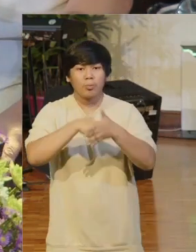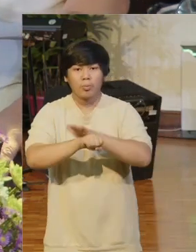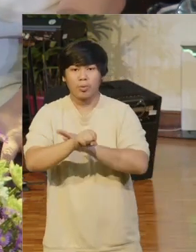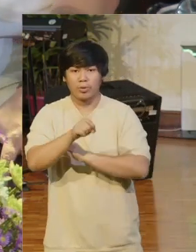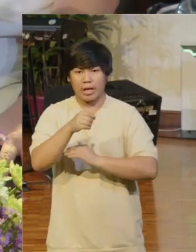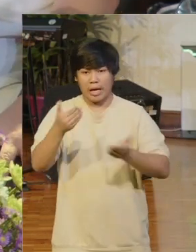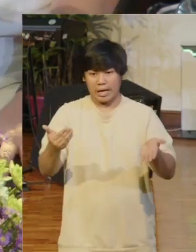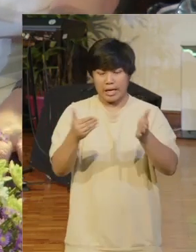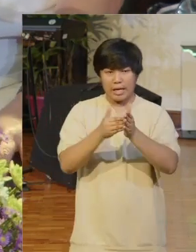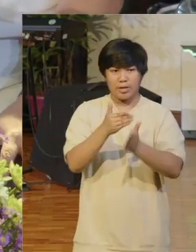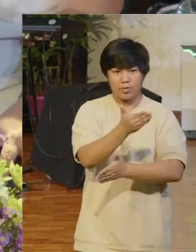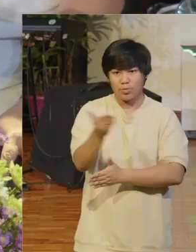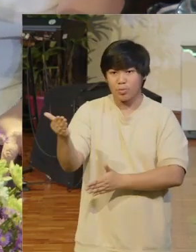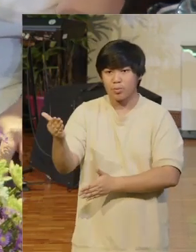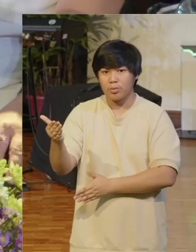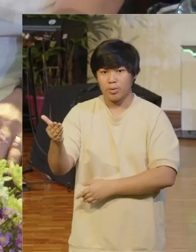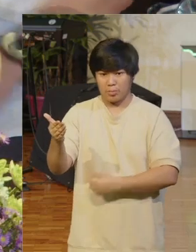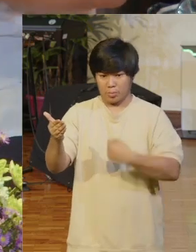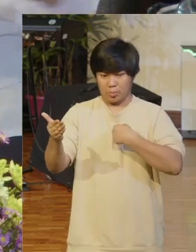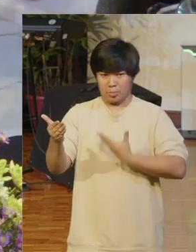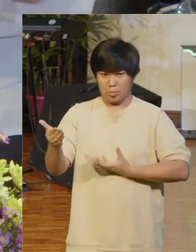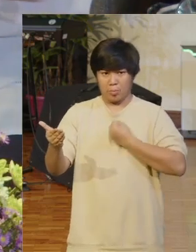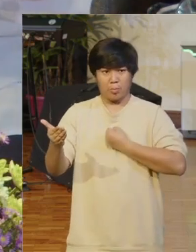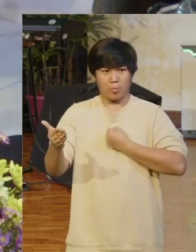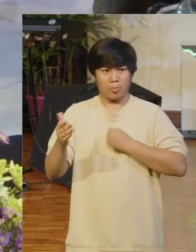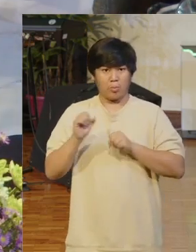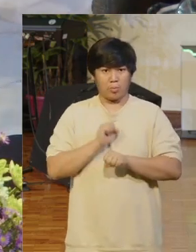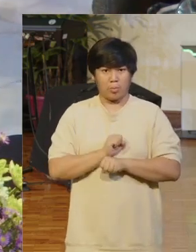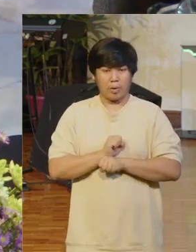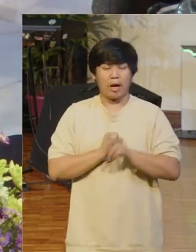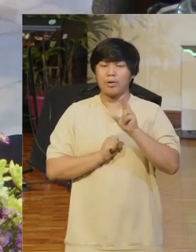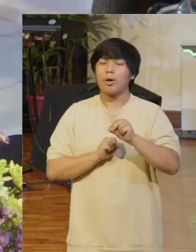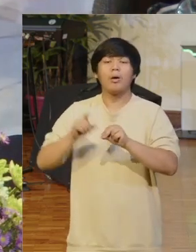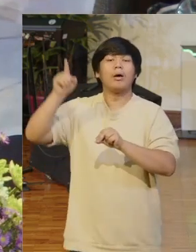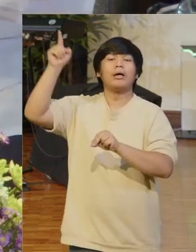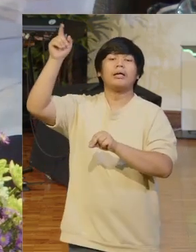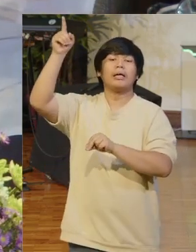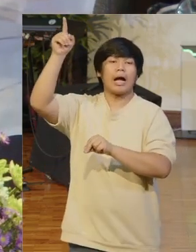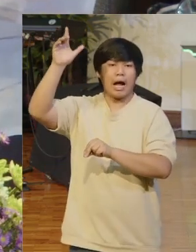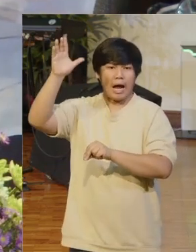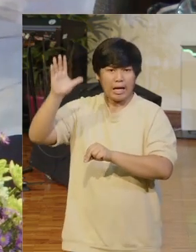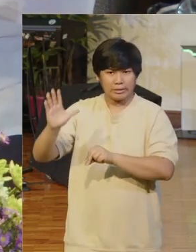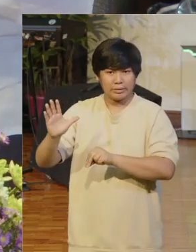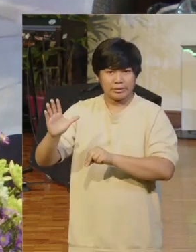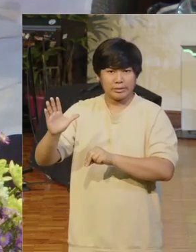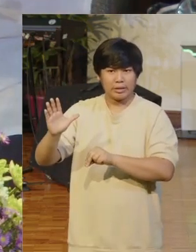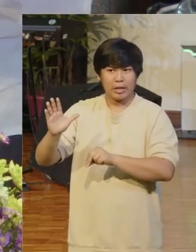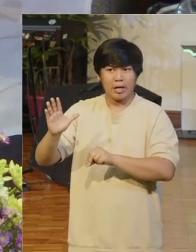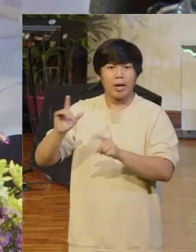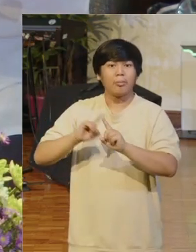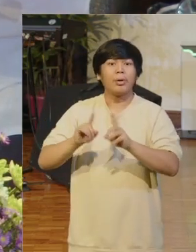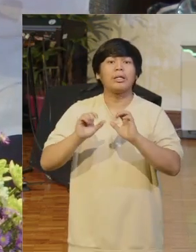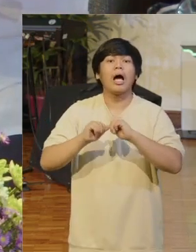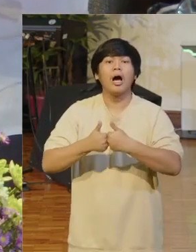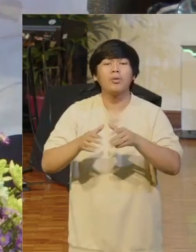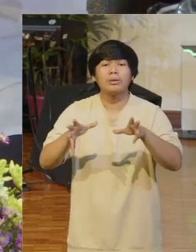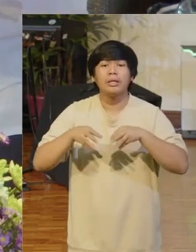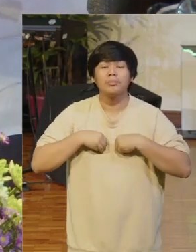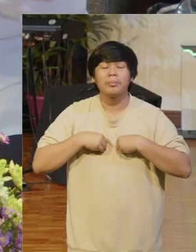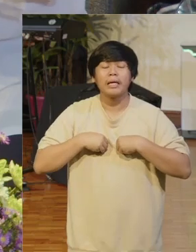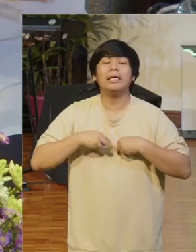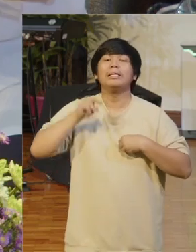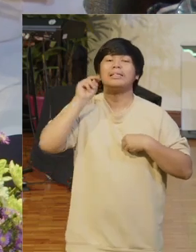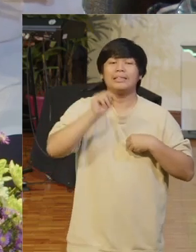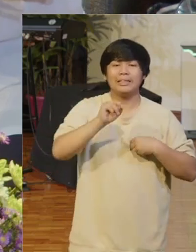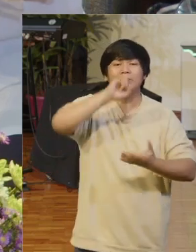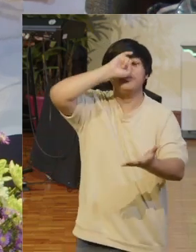ikaw. Ang Diyos. Pero ano ang kailangan mong gawin? Kailangan mong maniwala. Kung hindi ako maniwala, ako ba'y accountable pa